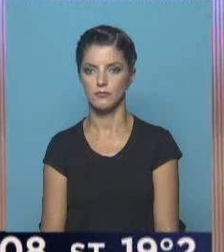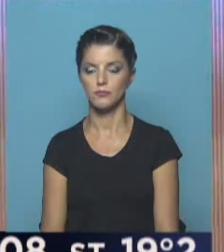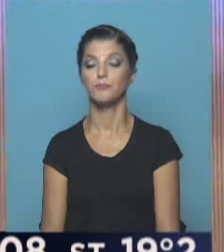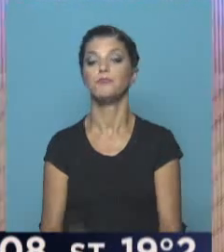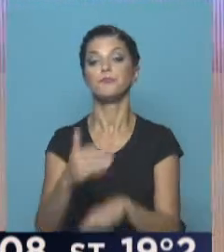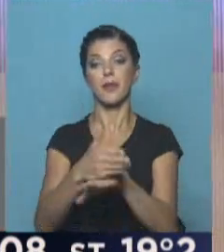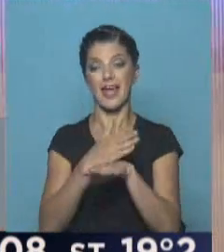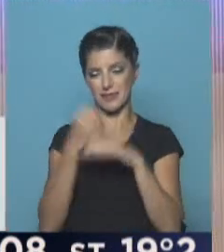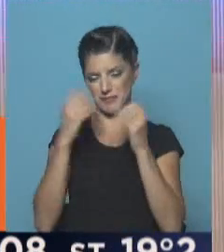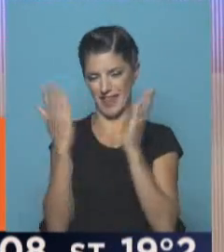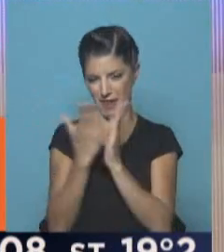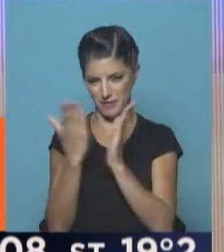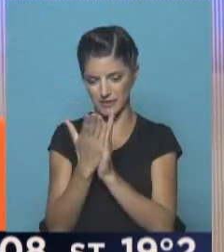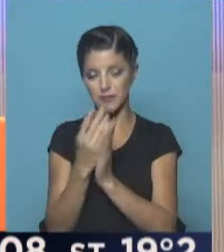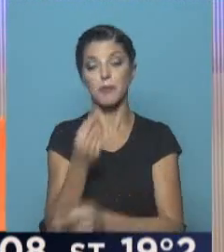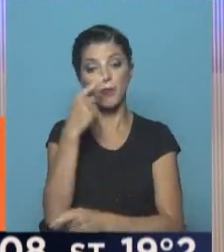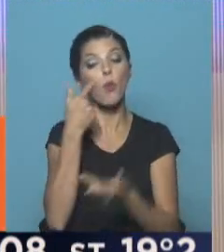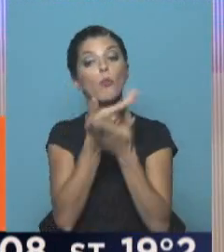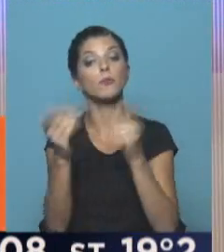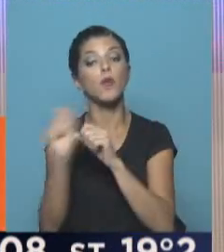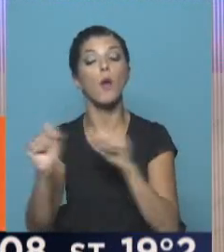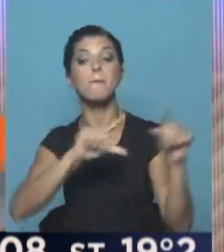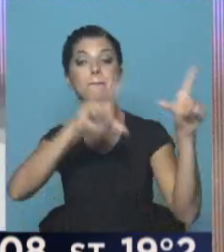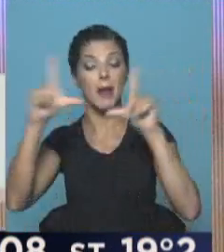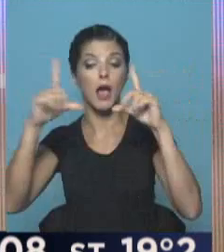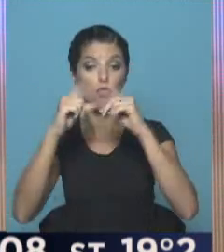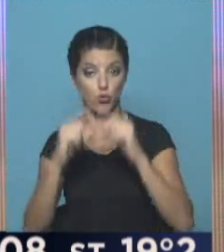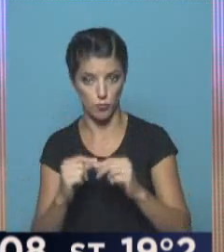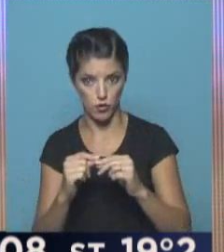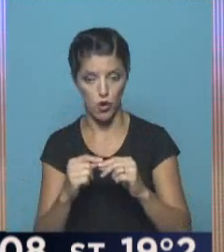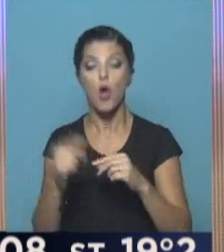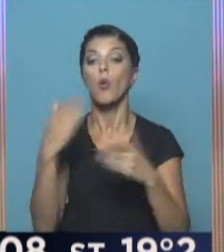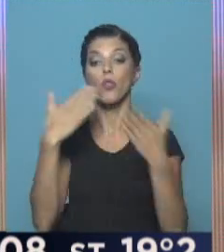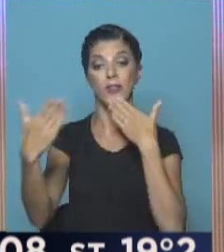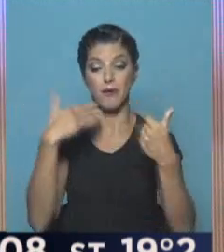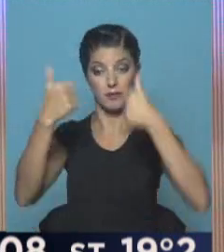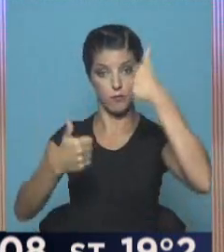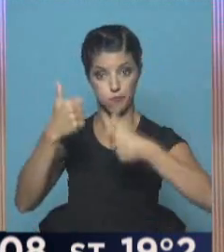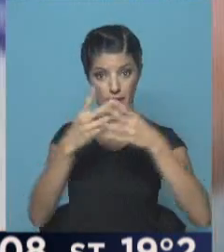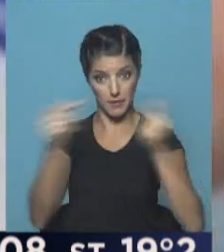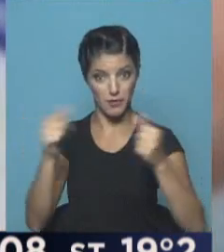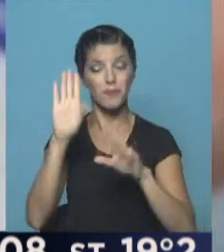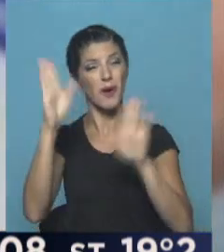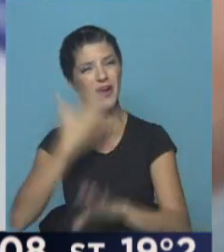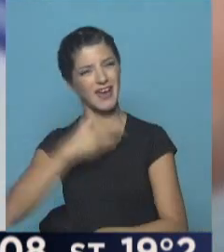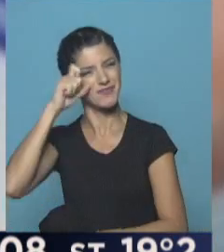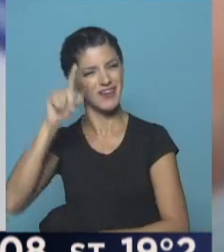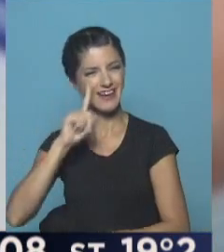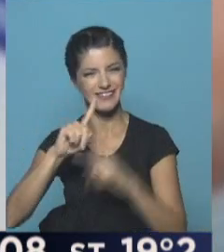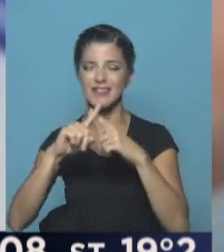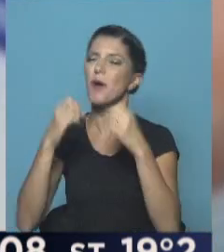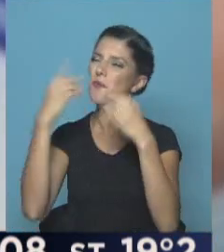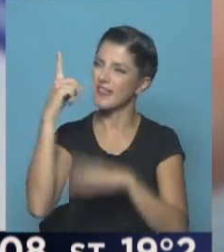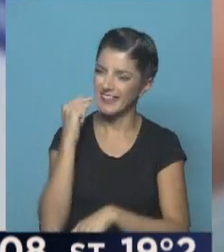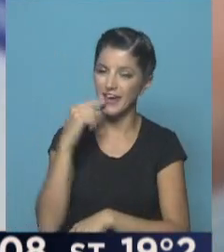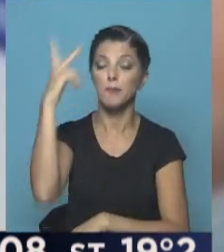Antes de comenzar a analizar, vamos a ver algunas placas, algunos números. ¿Qué pasó después de este debate? Hola, Félix. ¿Qué tal? Inde, muy buenos días. ¿Qué tal?